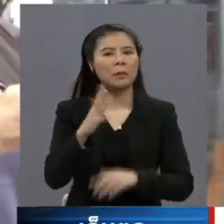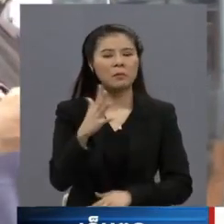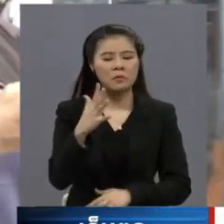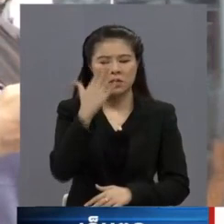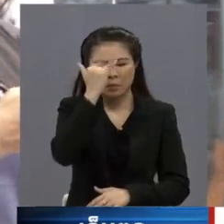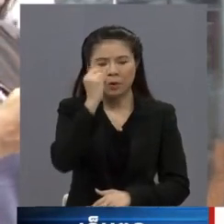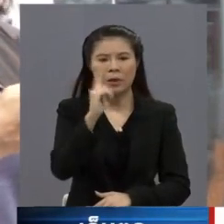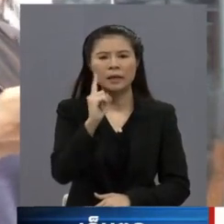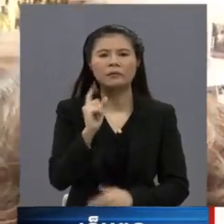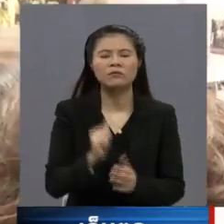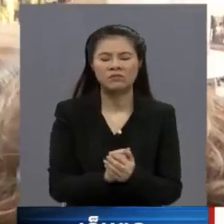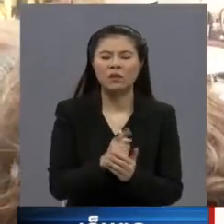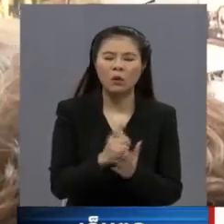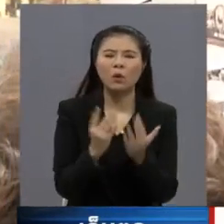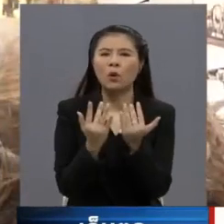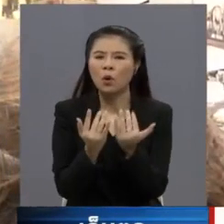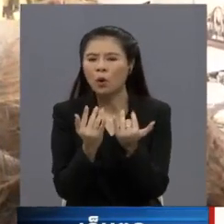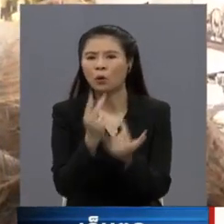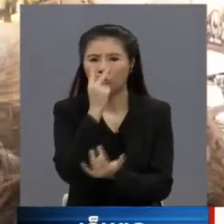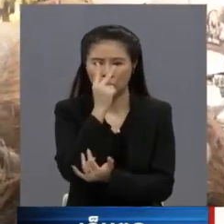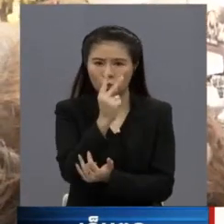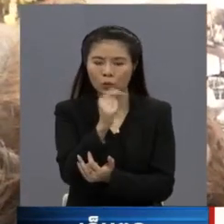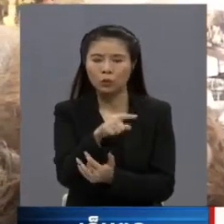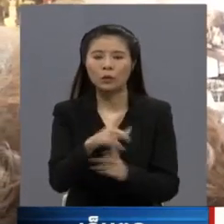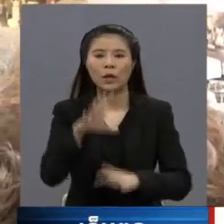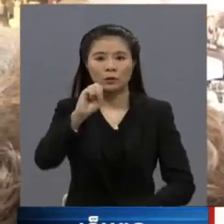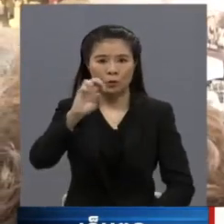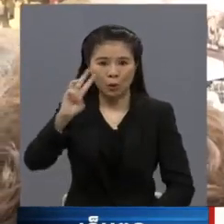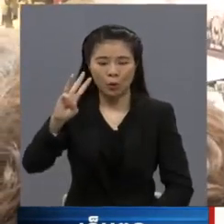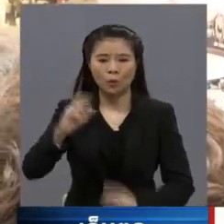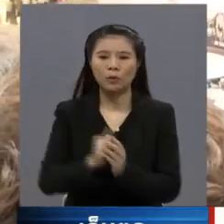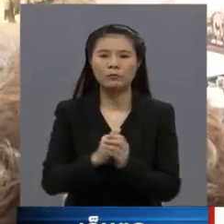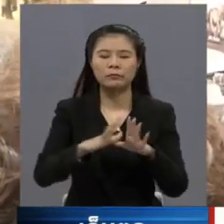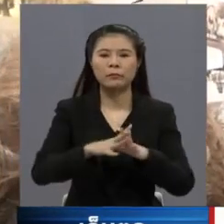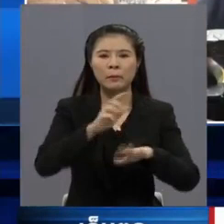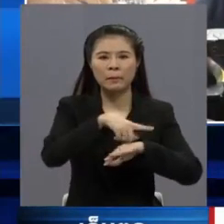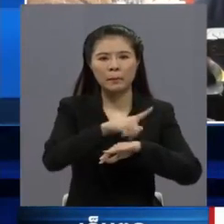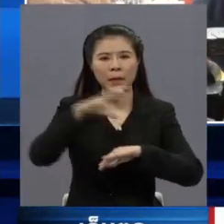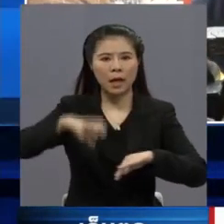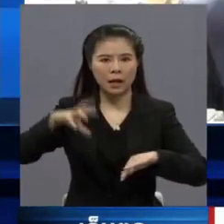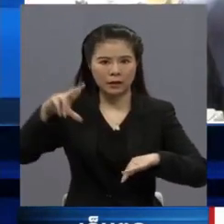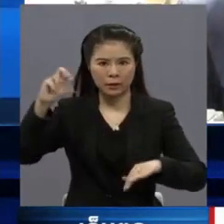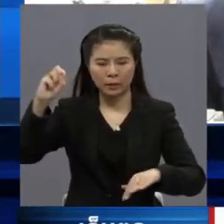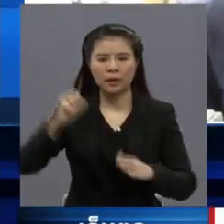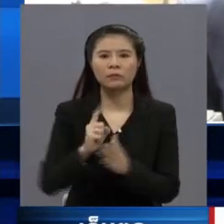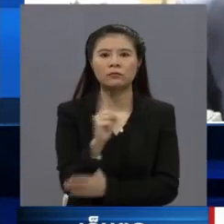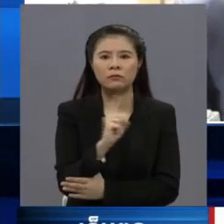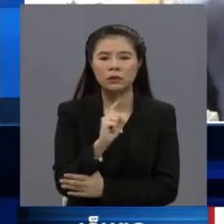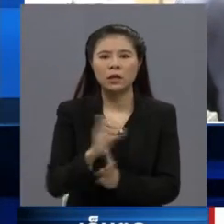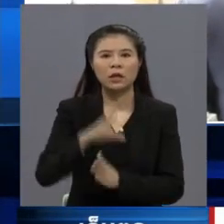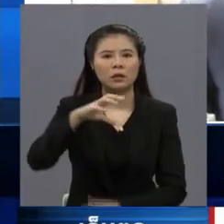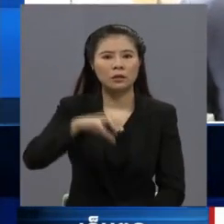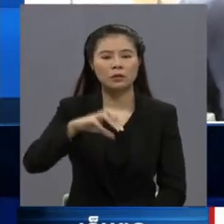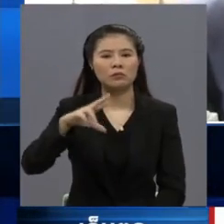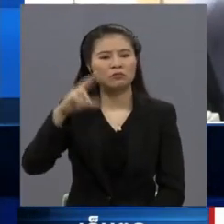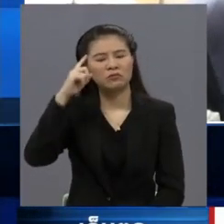อว่าเดี๋ยวต้องรอดูนะครับสวในขั้นแรกเนี่ยการเลือกประธานสภาเชื่อว่าสว.ส่วนให